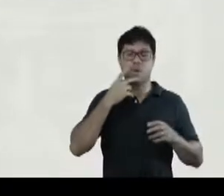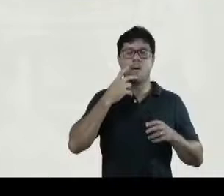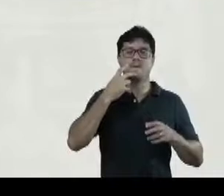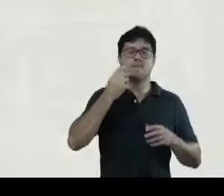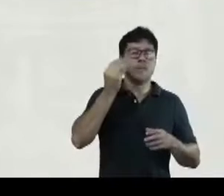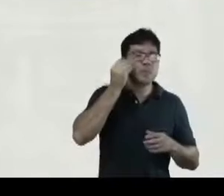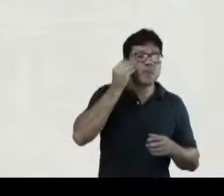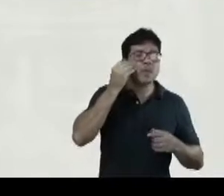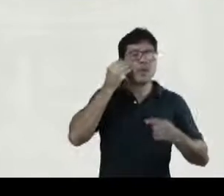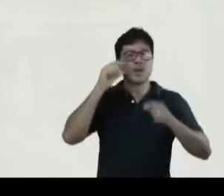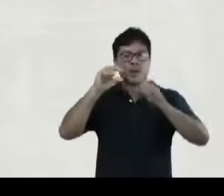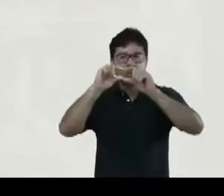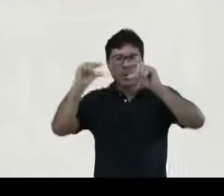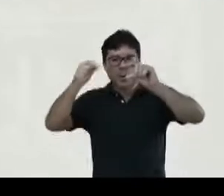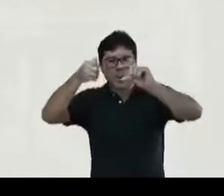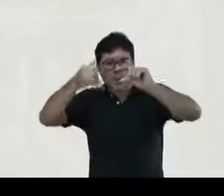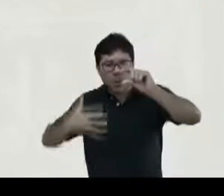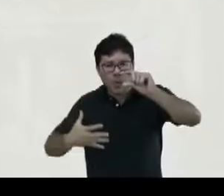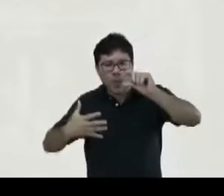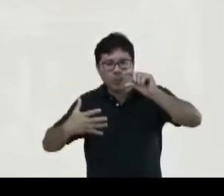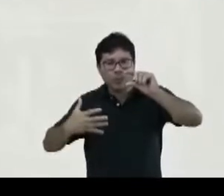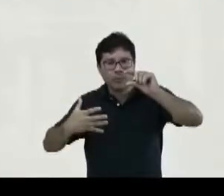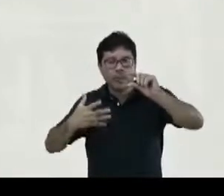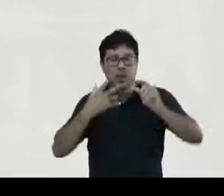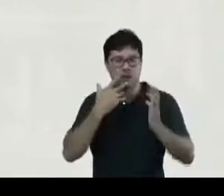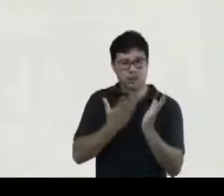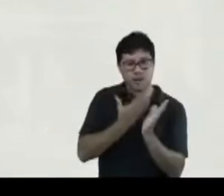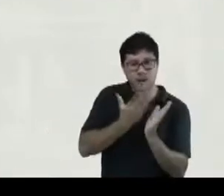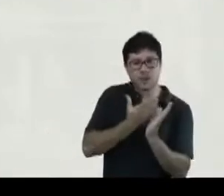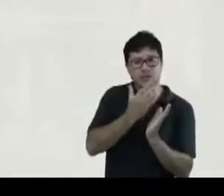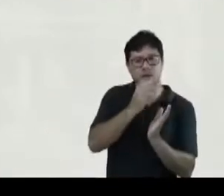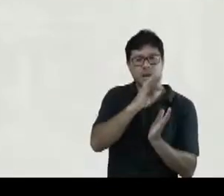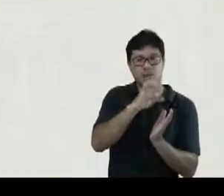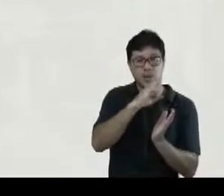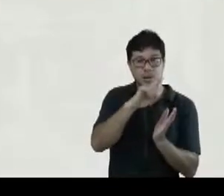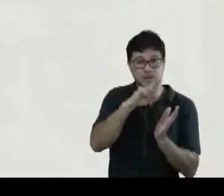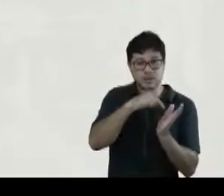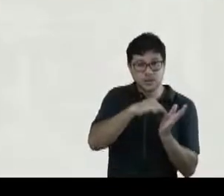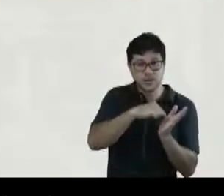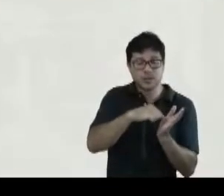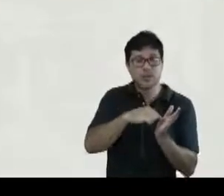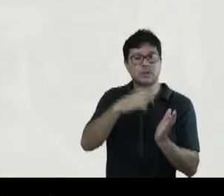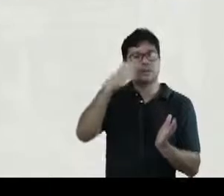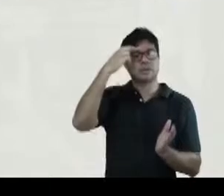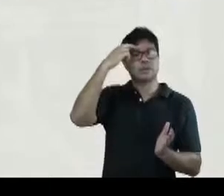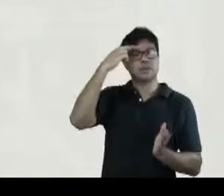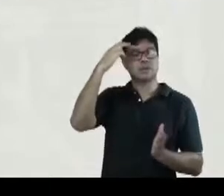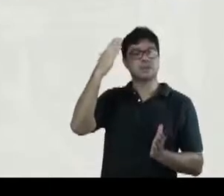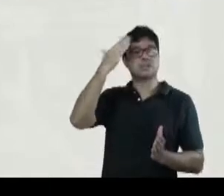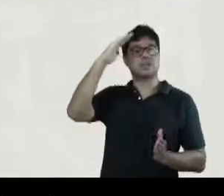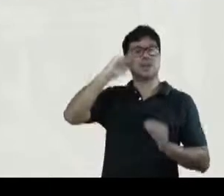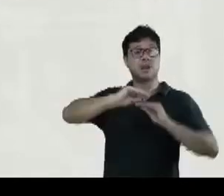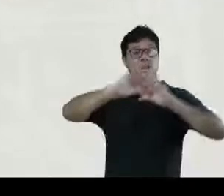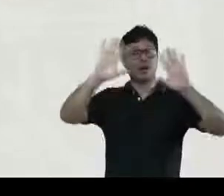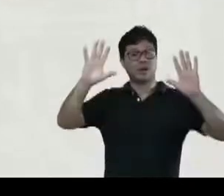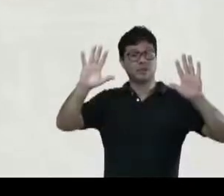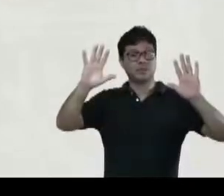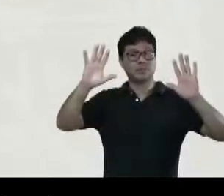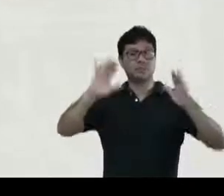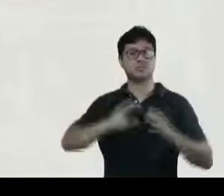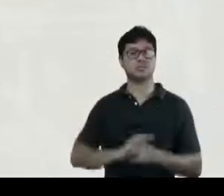sinnvoll katalogisieren oder aussagekräftig forschen. Daher sprechen wir nur noch selten